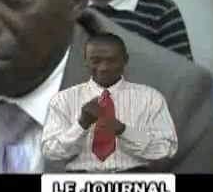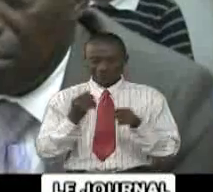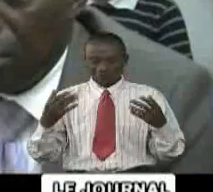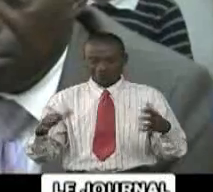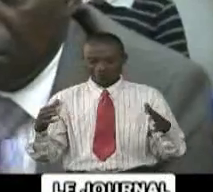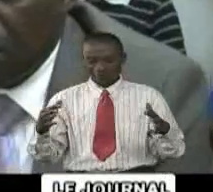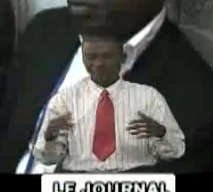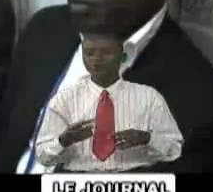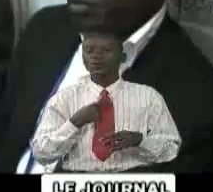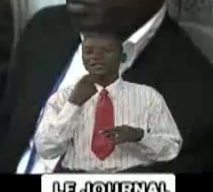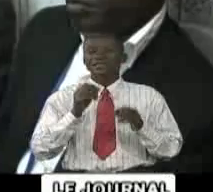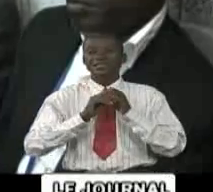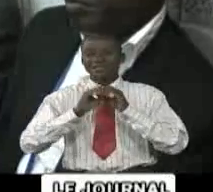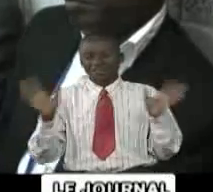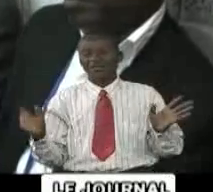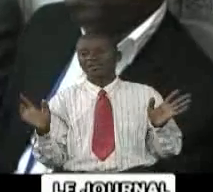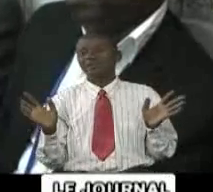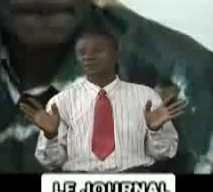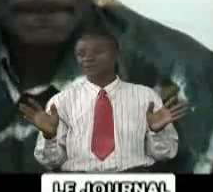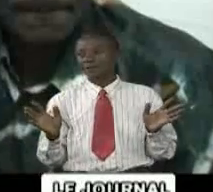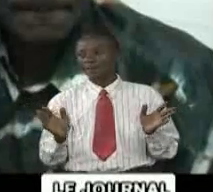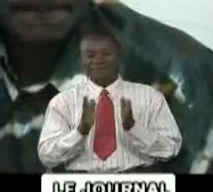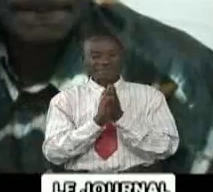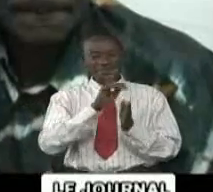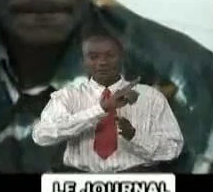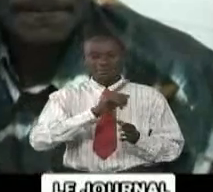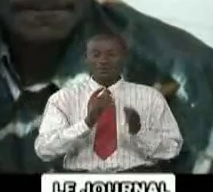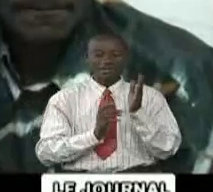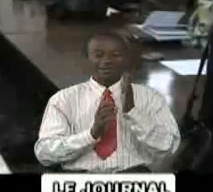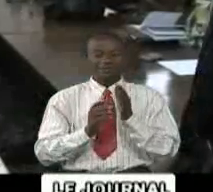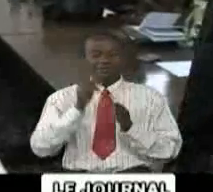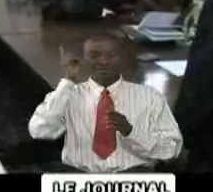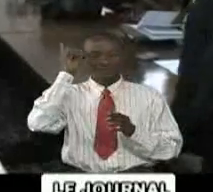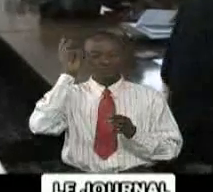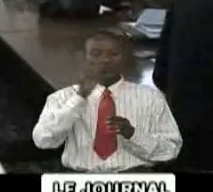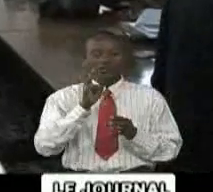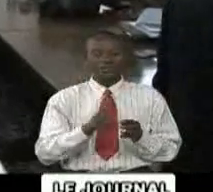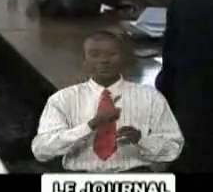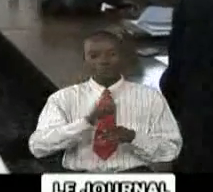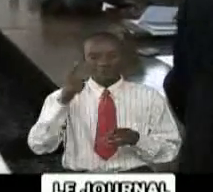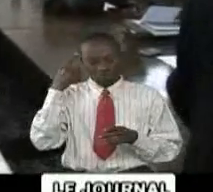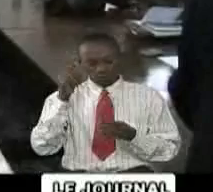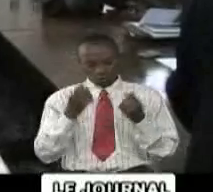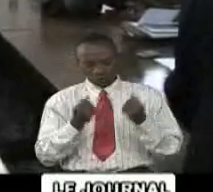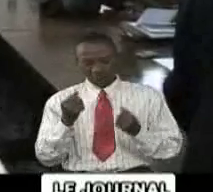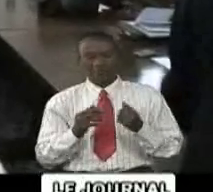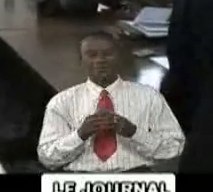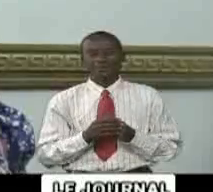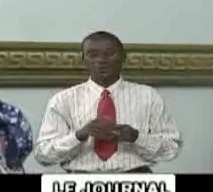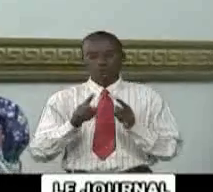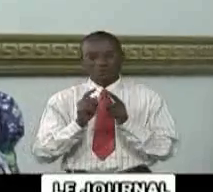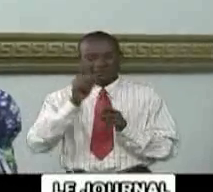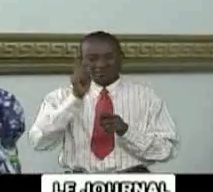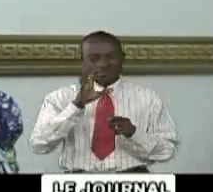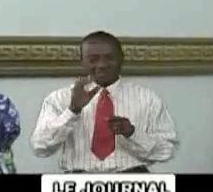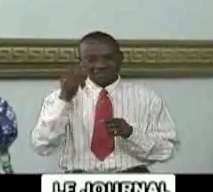les chiffres au clair, qui sont des chiffres certifiés, c'est-à-dire quand nous allons nous retrouver dans la négociation, personne